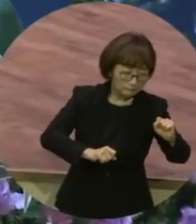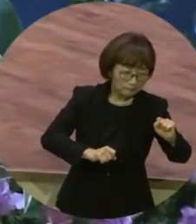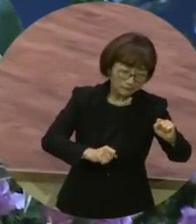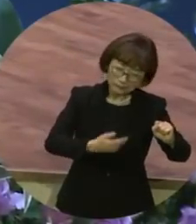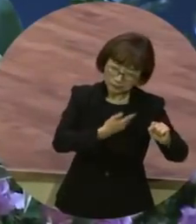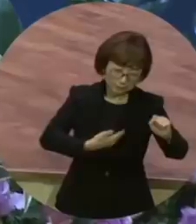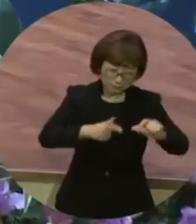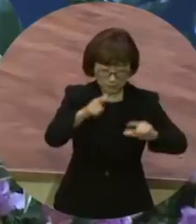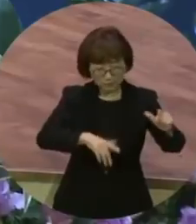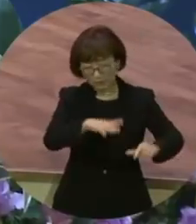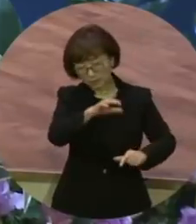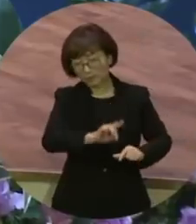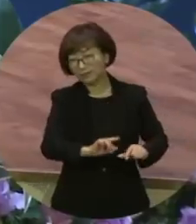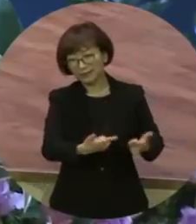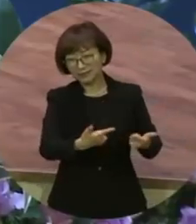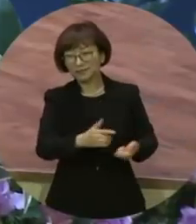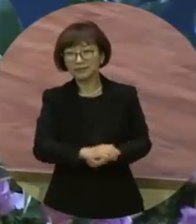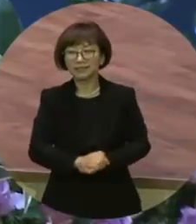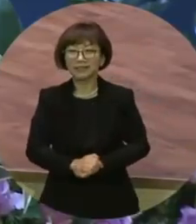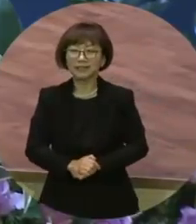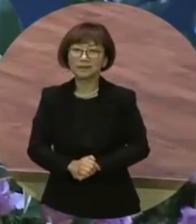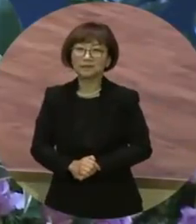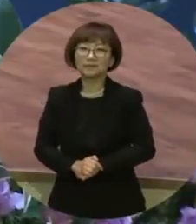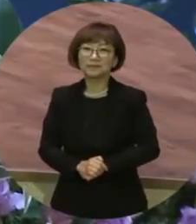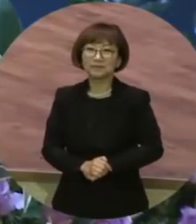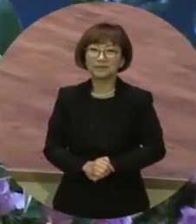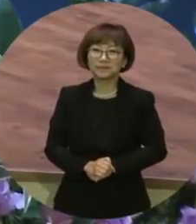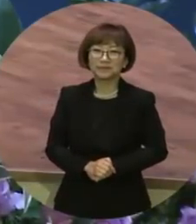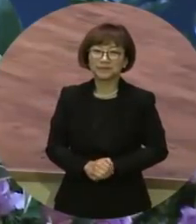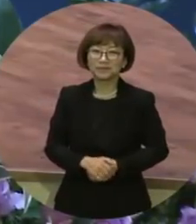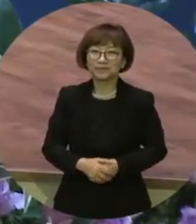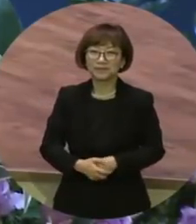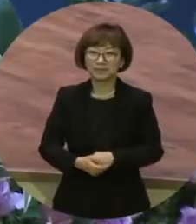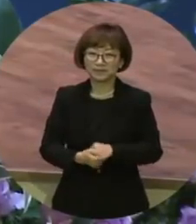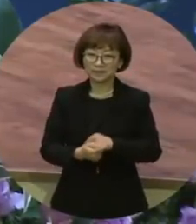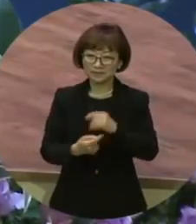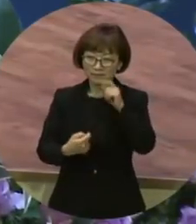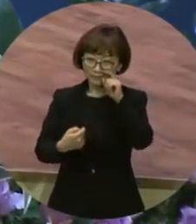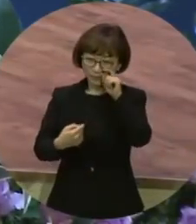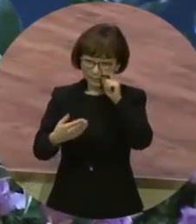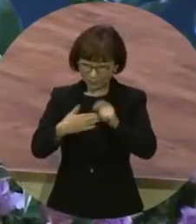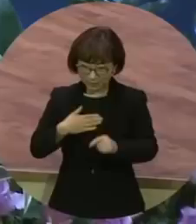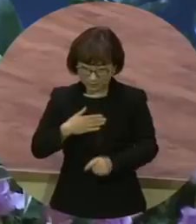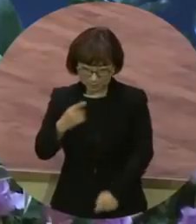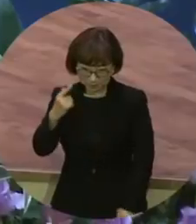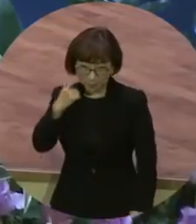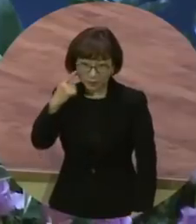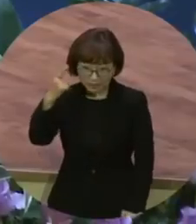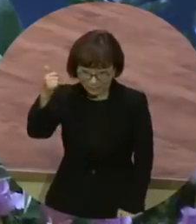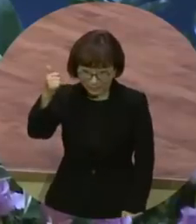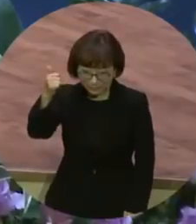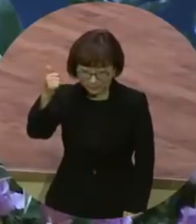아니에요. 제가 교육자로서 감사한 것은 교육자는 상태 핑계를 댈 수 없어요. 안 좋아도 가야 됩니다.